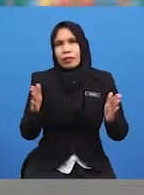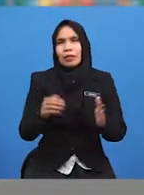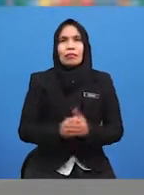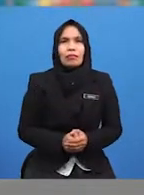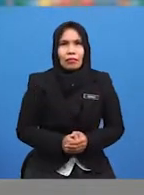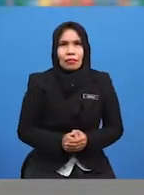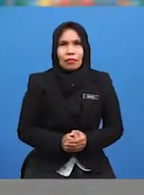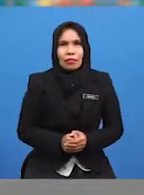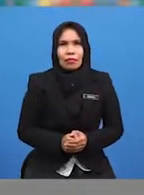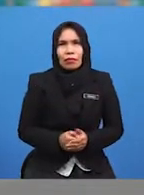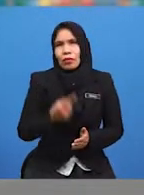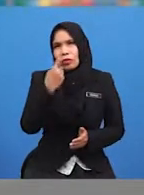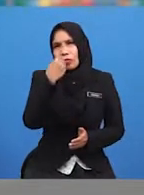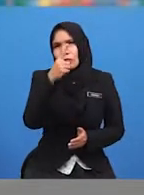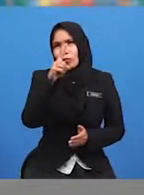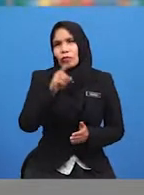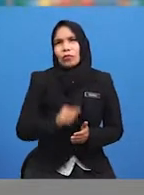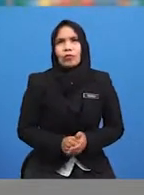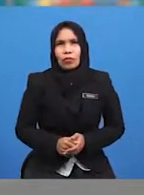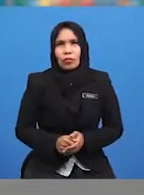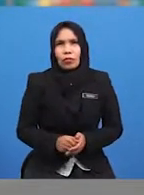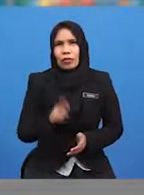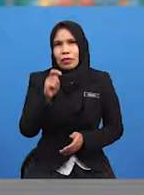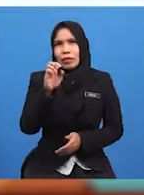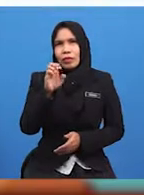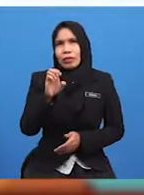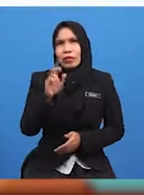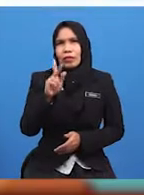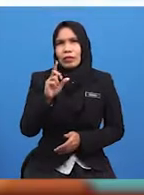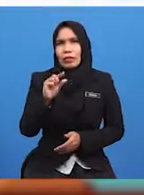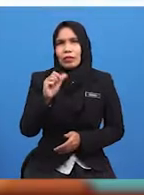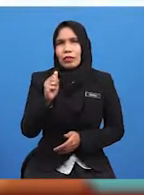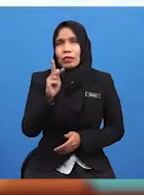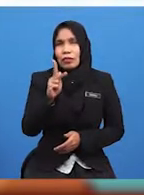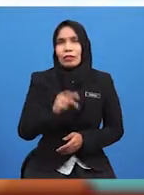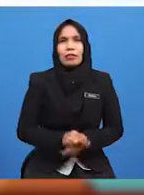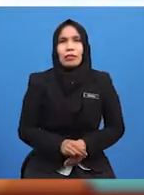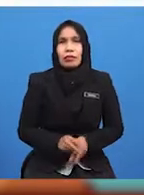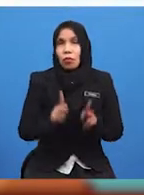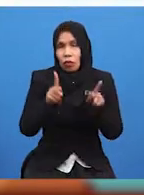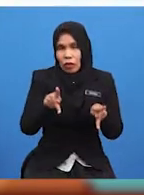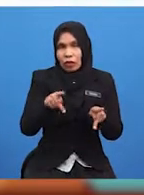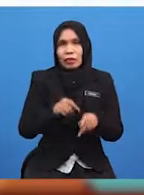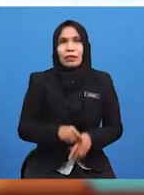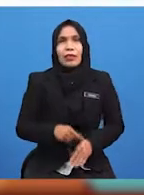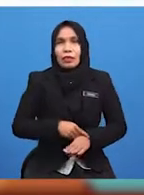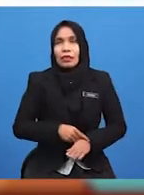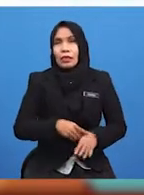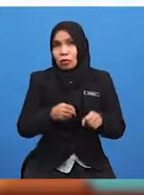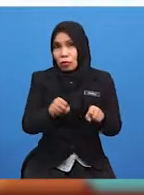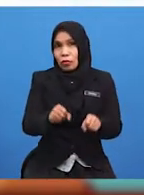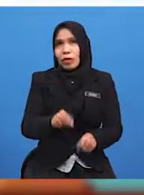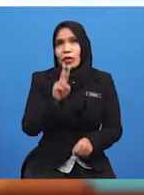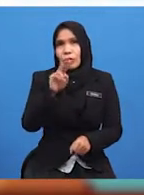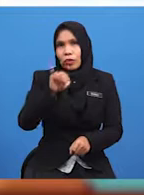bersengketa untuk menegakkan kekuasaan di daerah sungai Hai konflik ini menyebabkan British mengambil